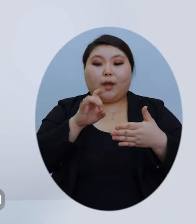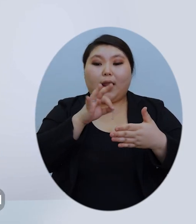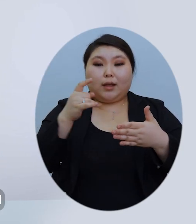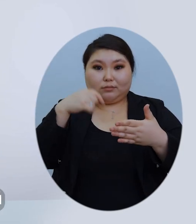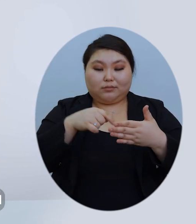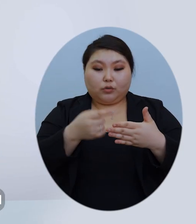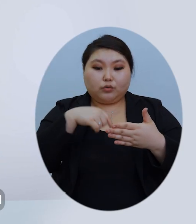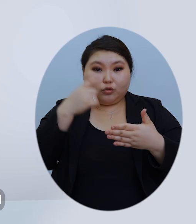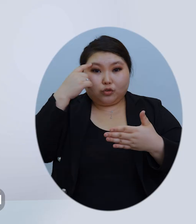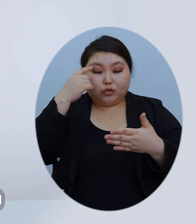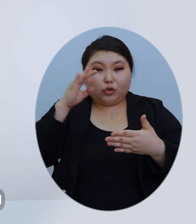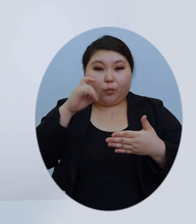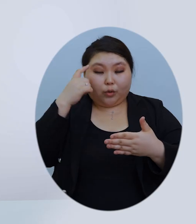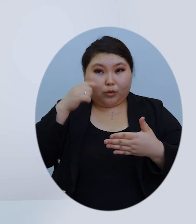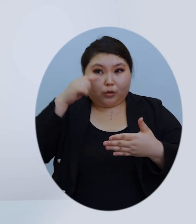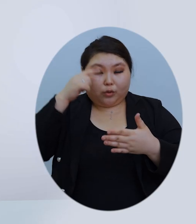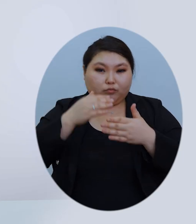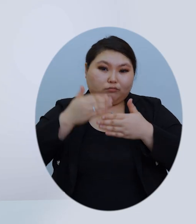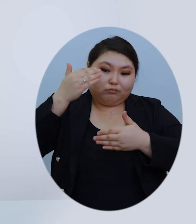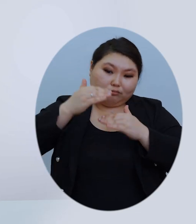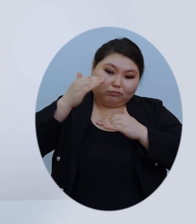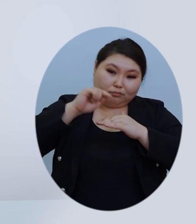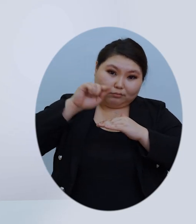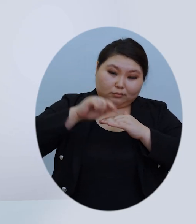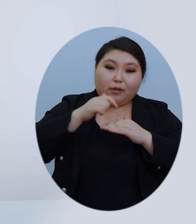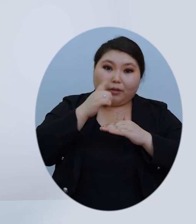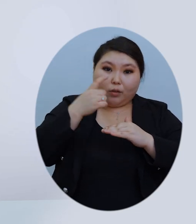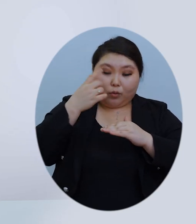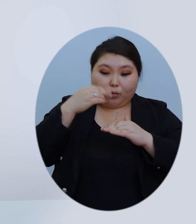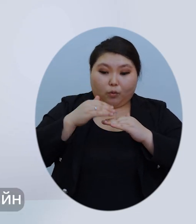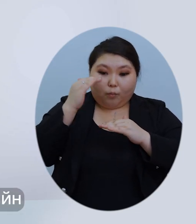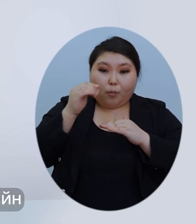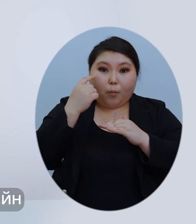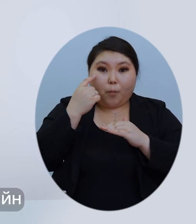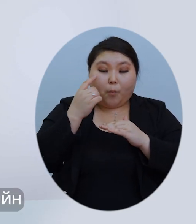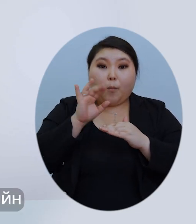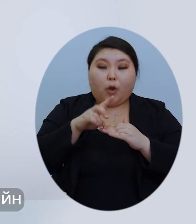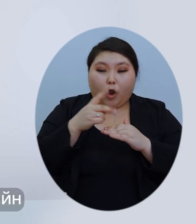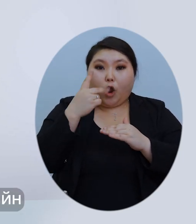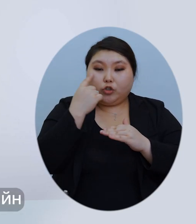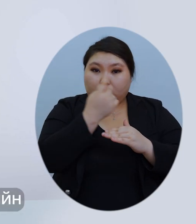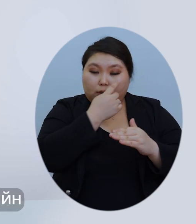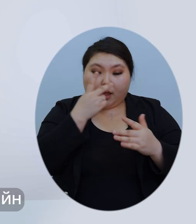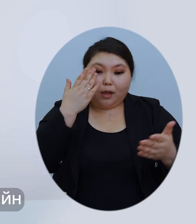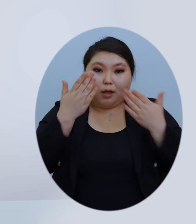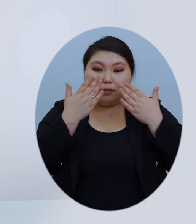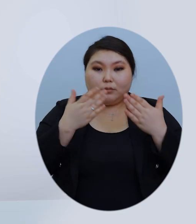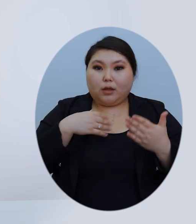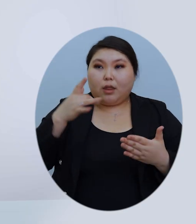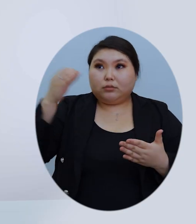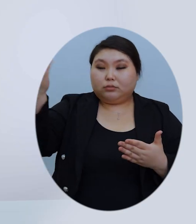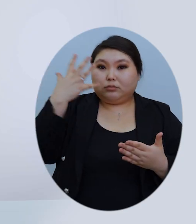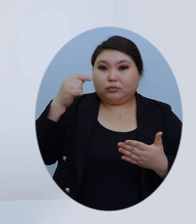түүнээс завхны ирмэг хүртэл тодорхой зайтай байдаг. Хэрвээ нэг нүдний птозтой байгаа тохиолдолд хоёр нүдийг харьцуулахад гэрлийн